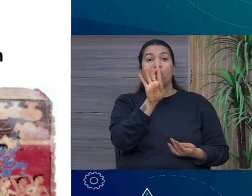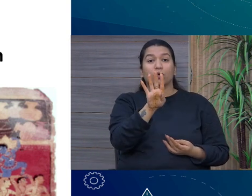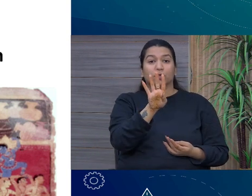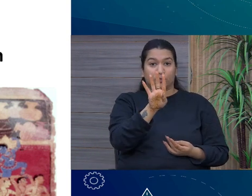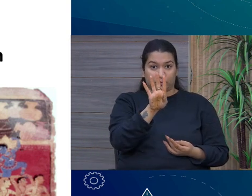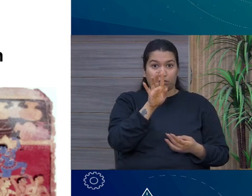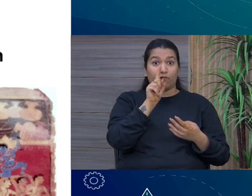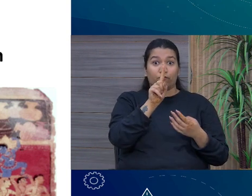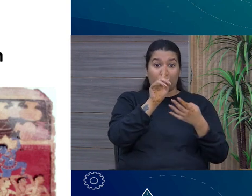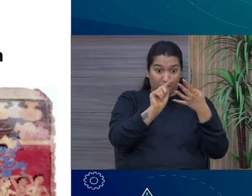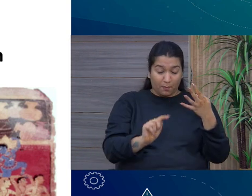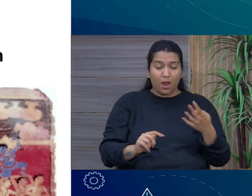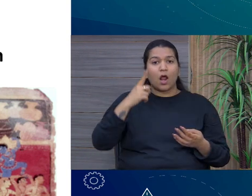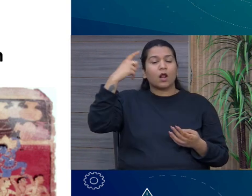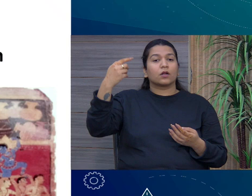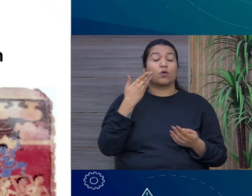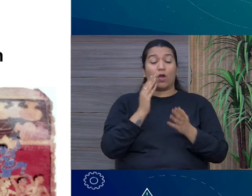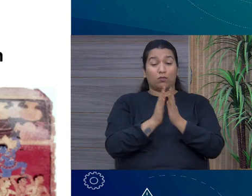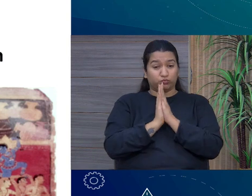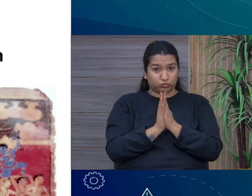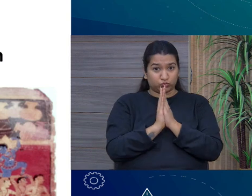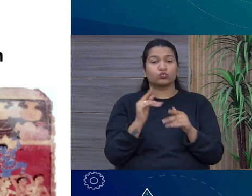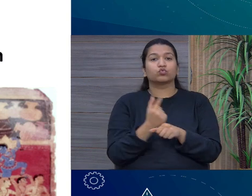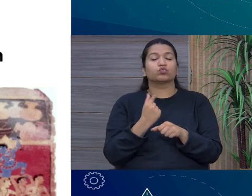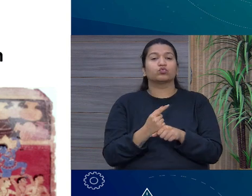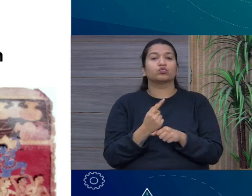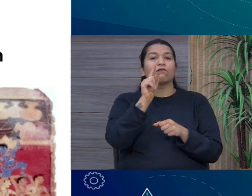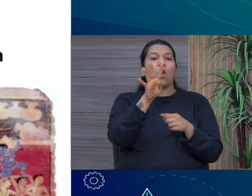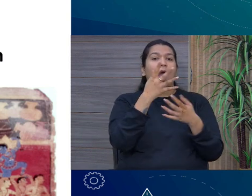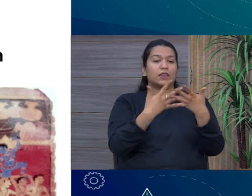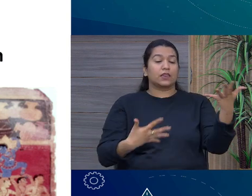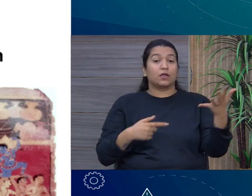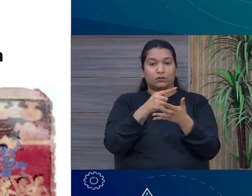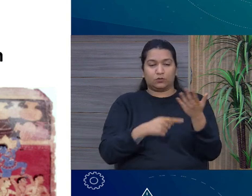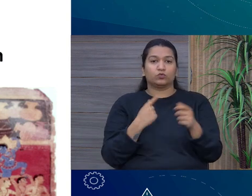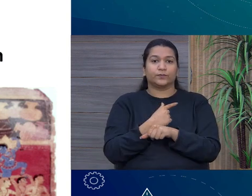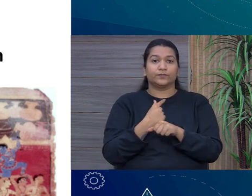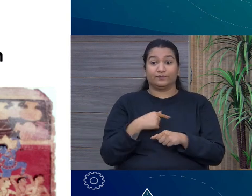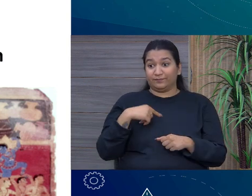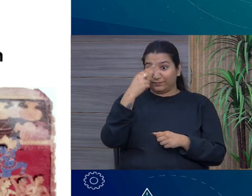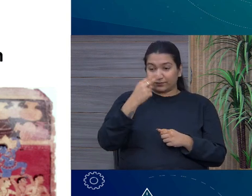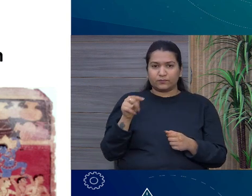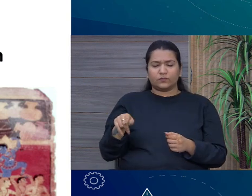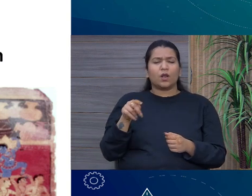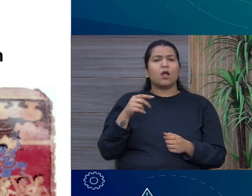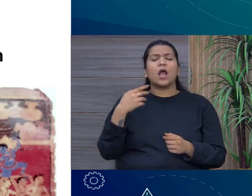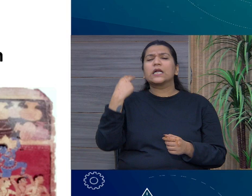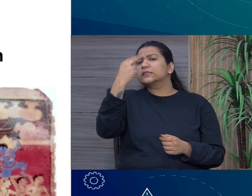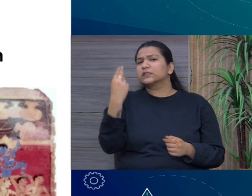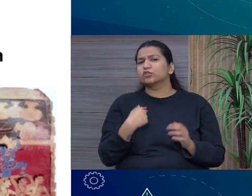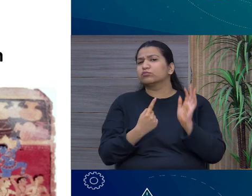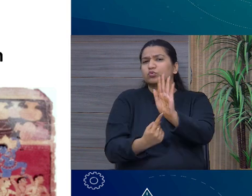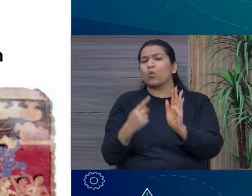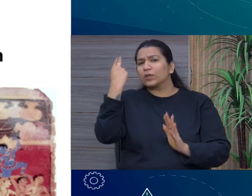हैं और पूजा के वक्त उसको यूज़ भी किया जाता है। तो मेरा इन चित्रों को दर्शाने का यहाँ पे एक